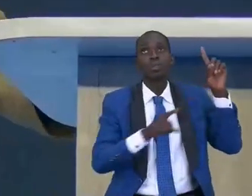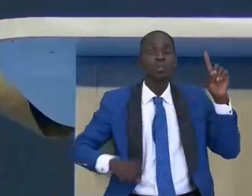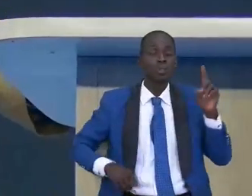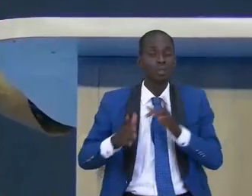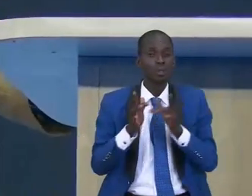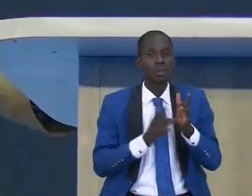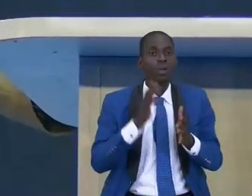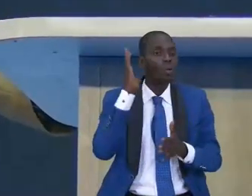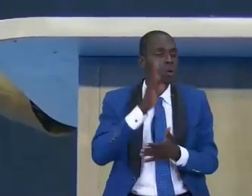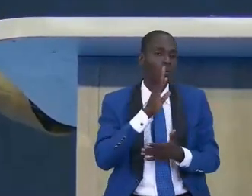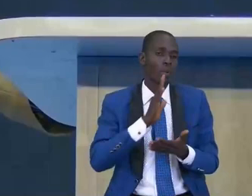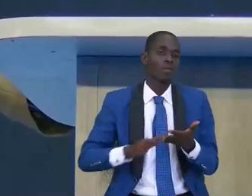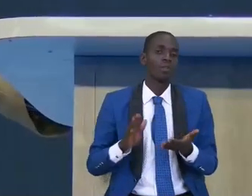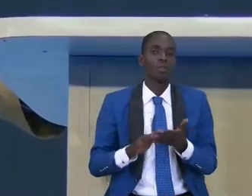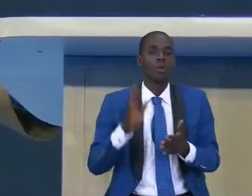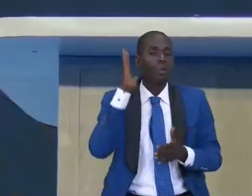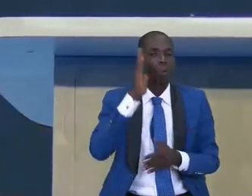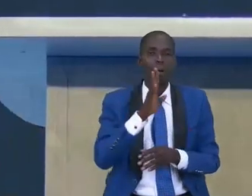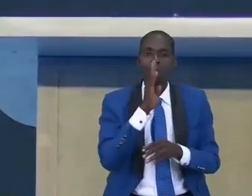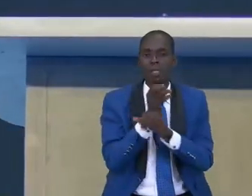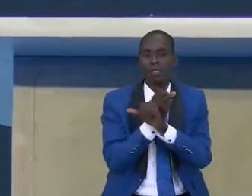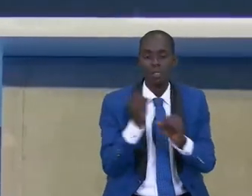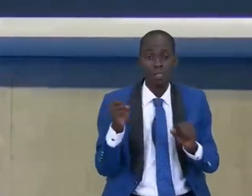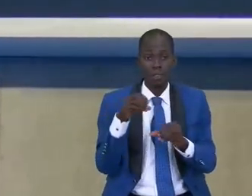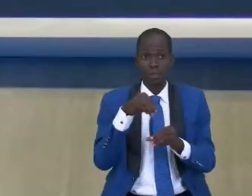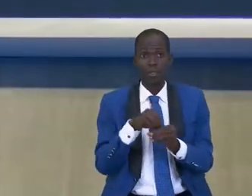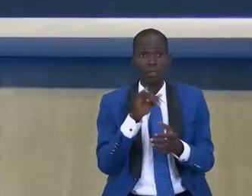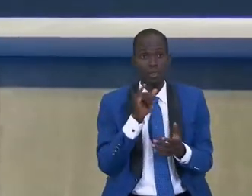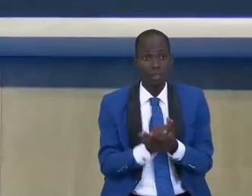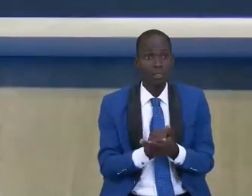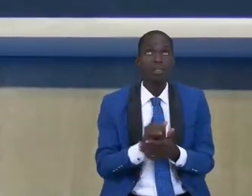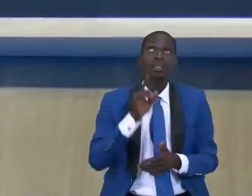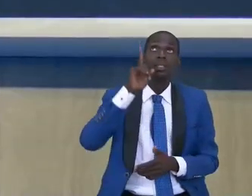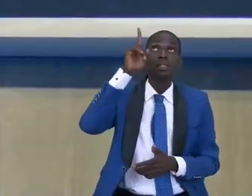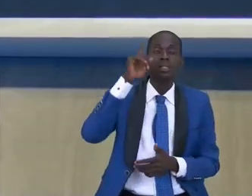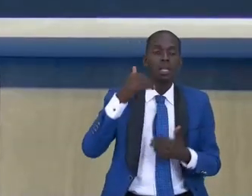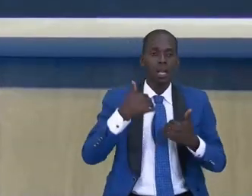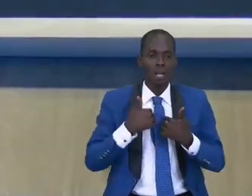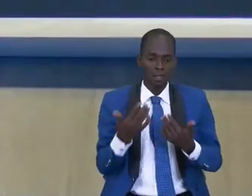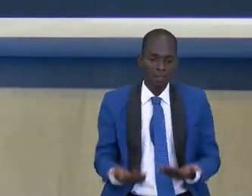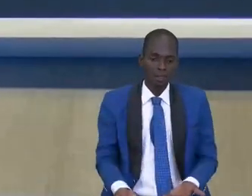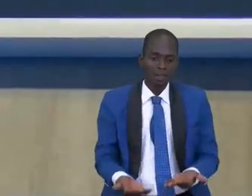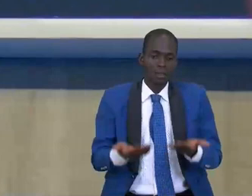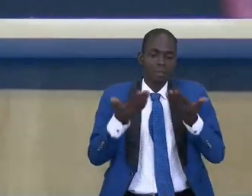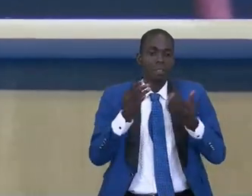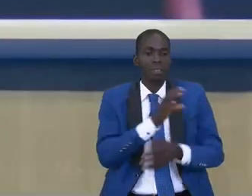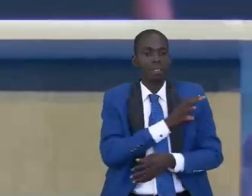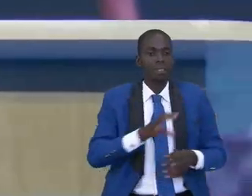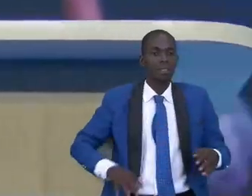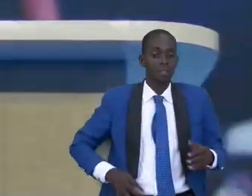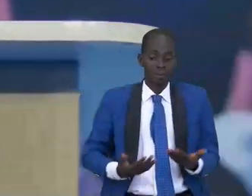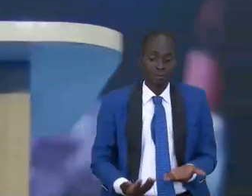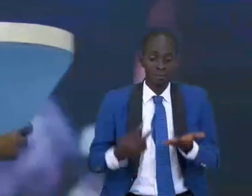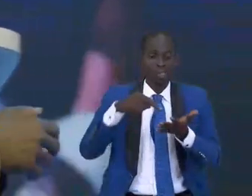invoquera le nom du Seigneur sera pardonné, sauvé en le ressuscitant